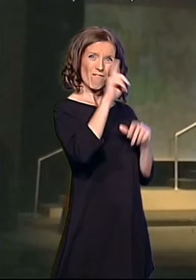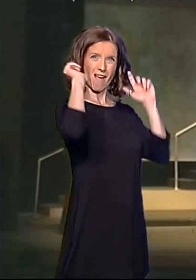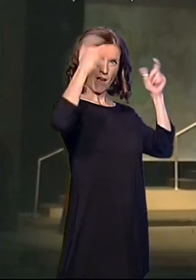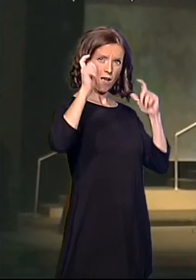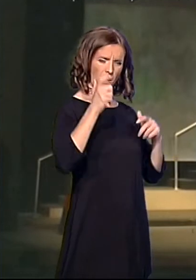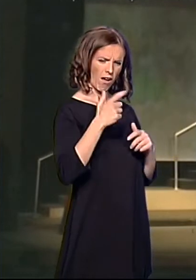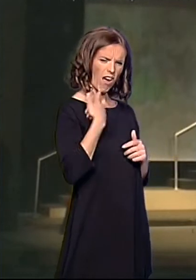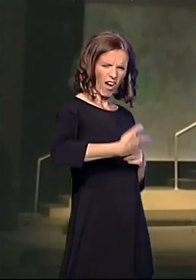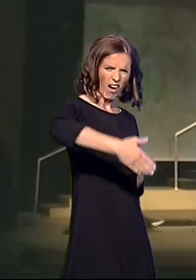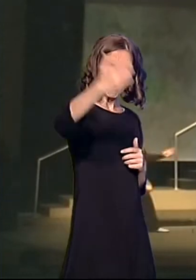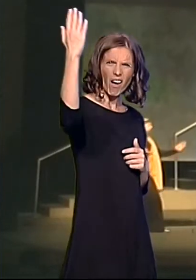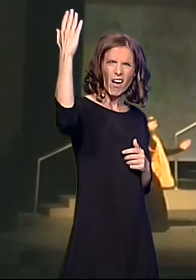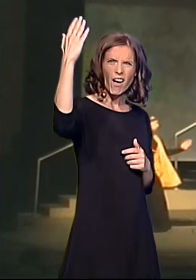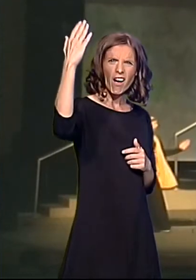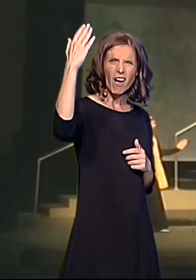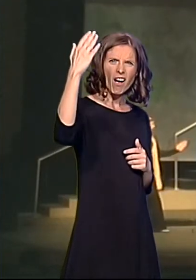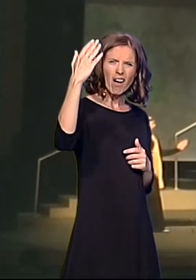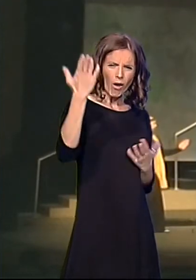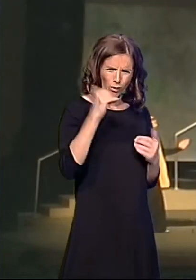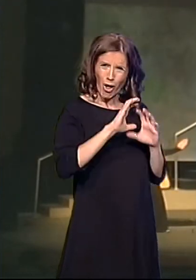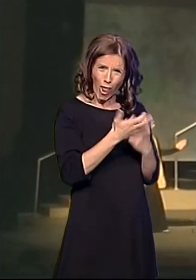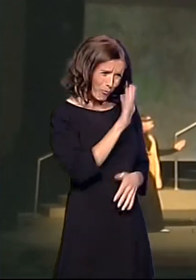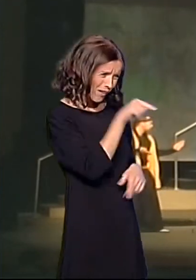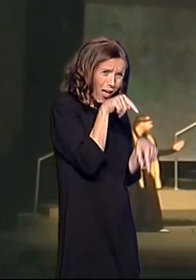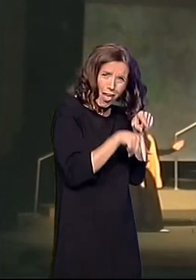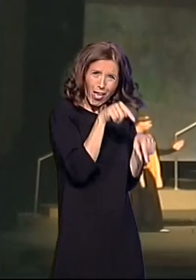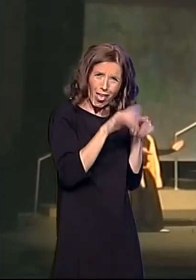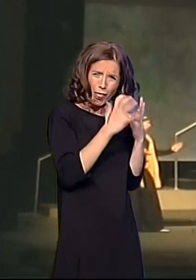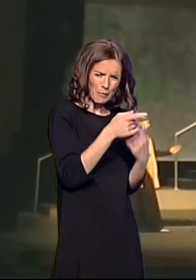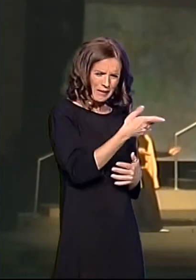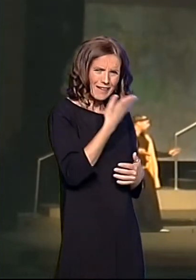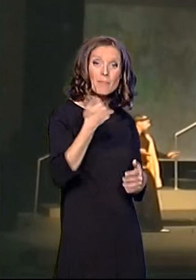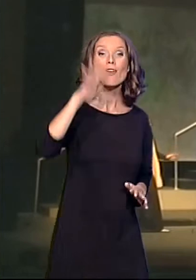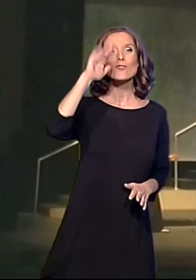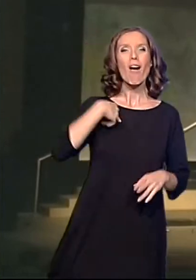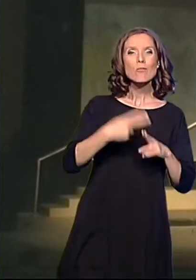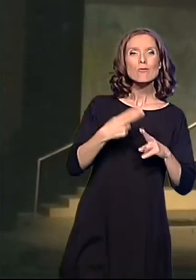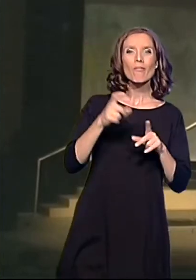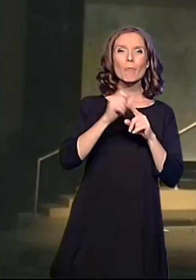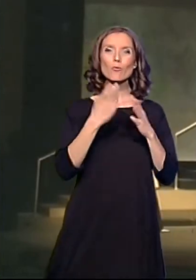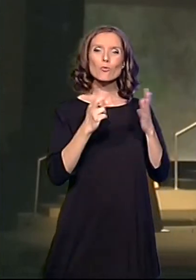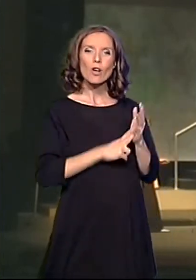Tvoje? Ovo, ej, viš, otkud lopta može biti kljakina? E, čao, ja sam Dušan.